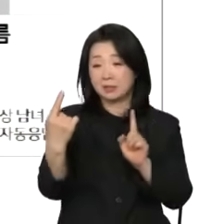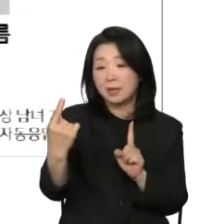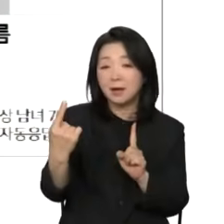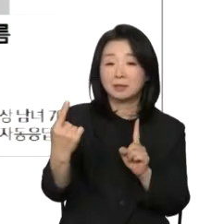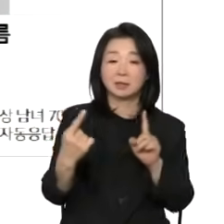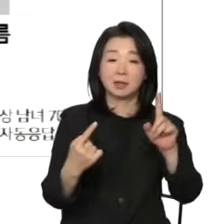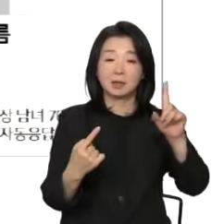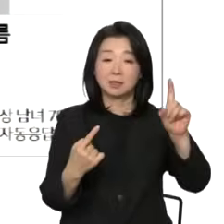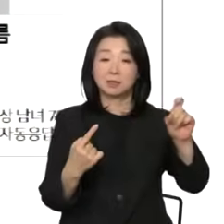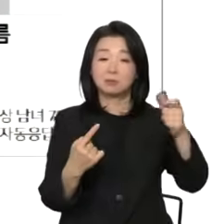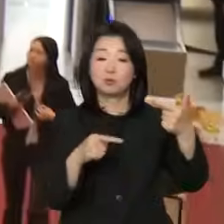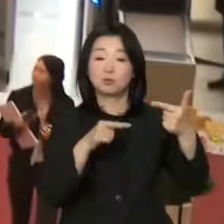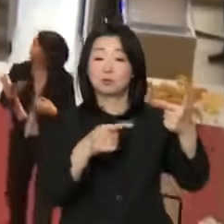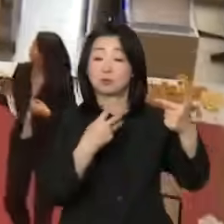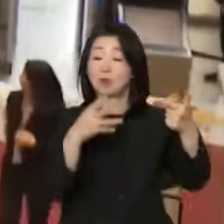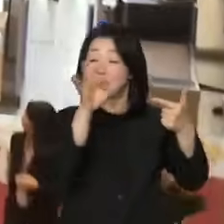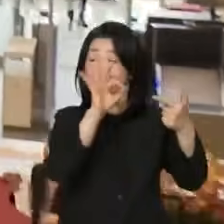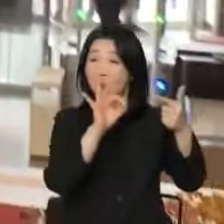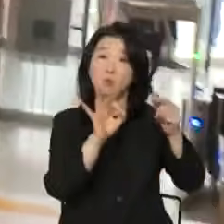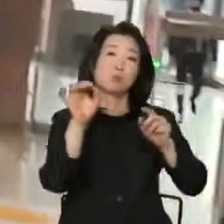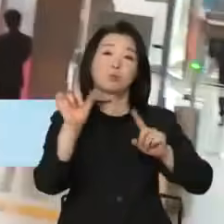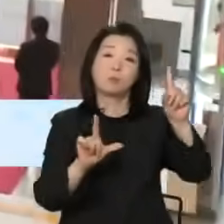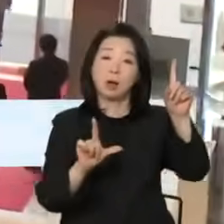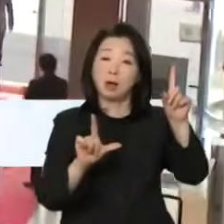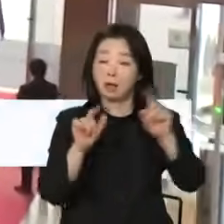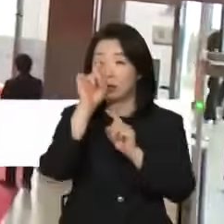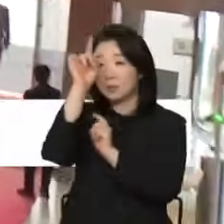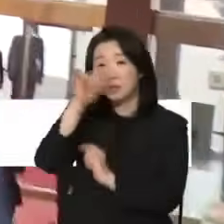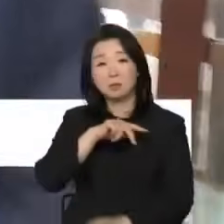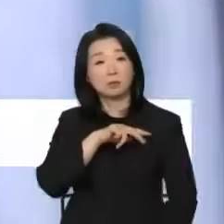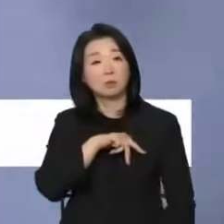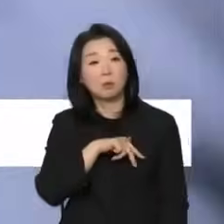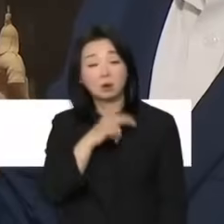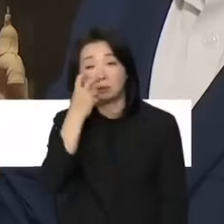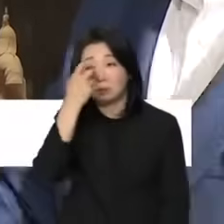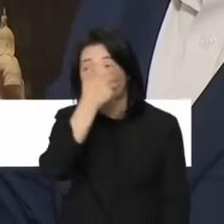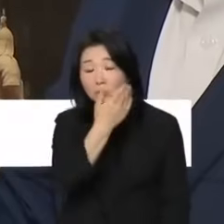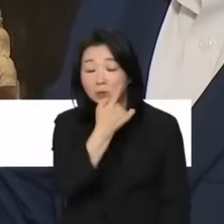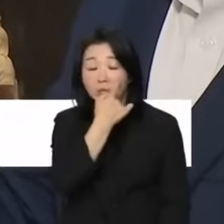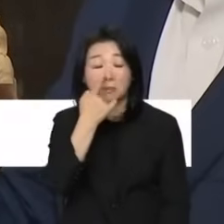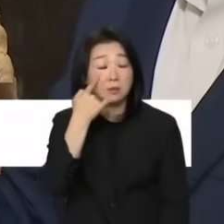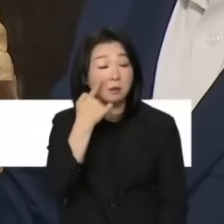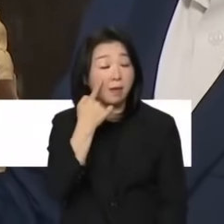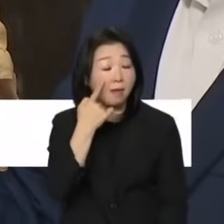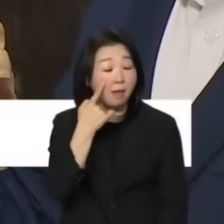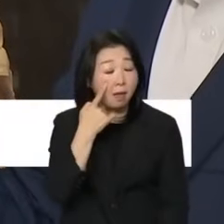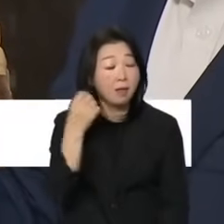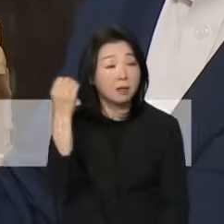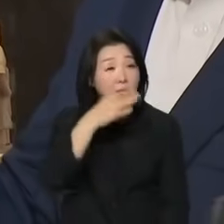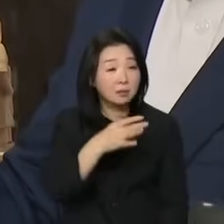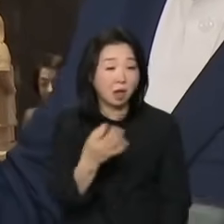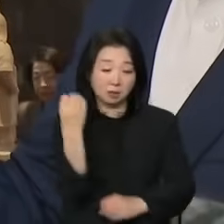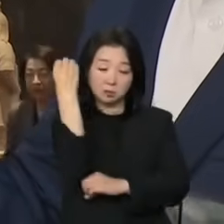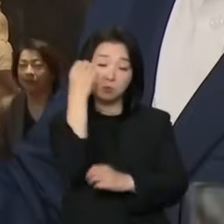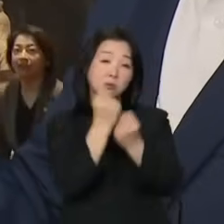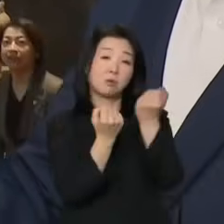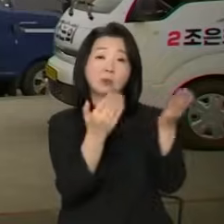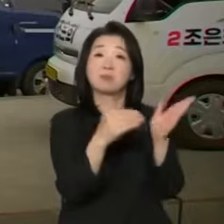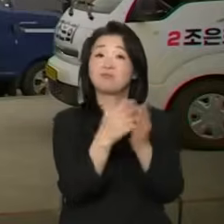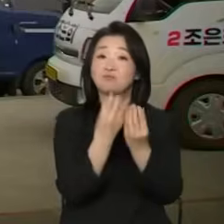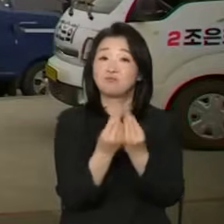16%포인트 높게 나왔습니다. 이에 대해 이 의원은 여론조사로 입증하라는 원론적인 설명이었다고